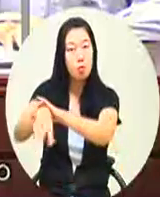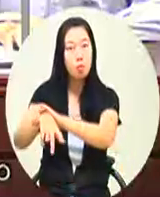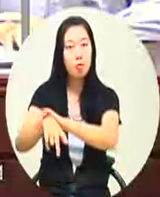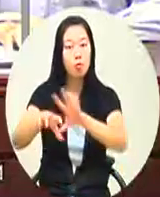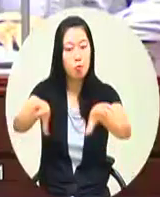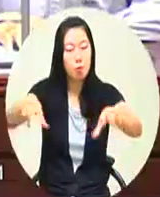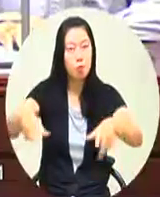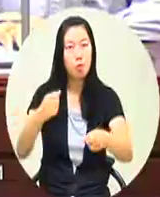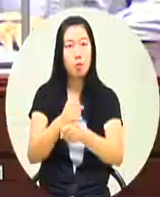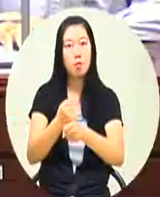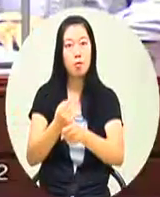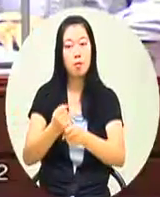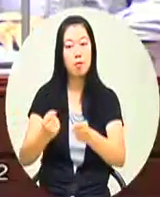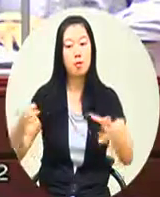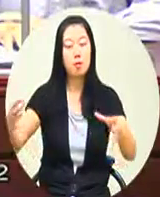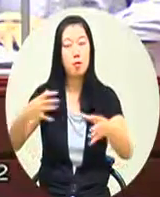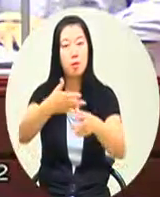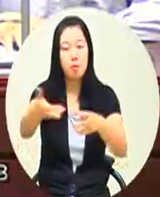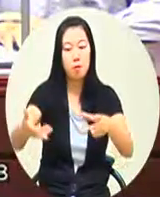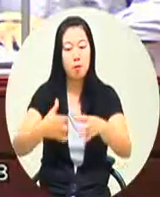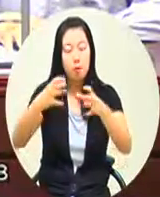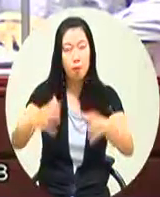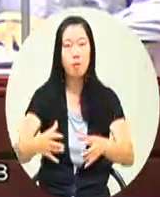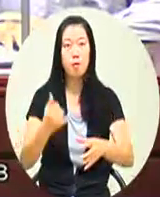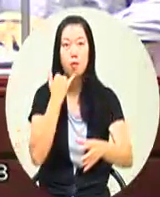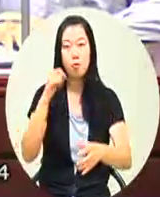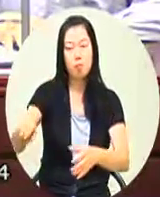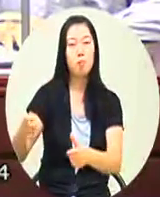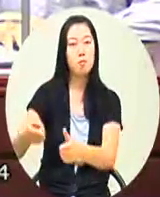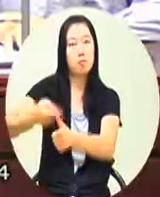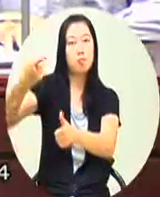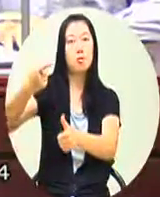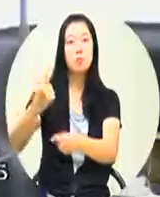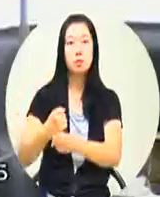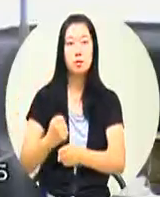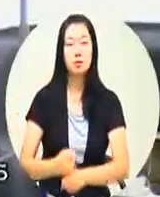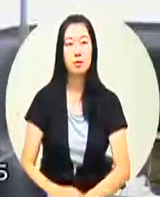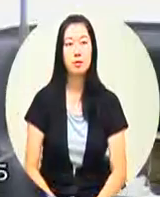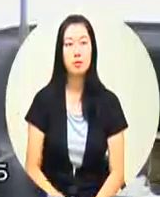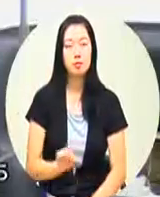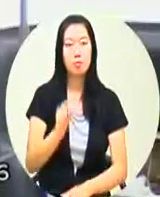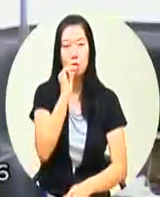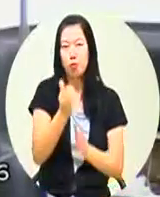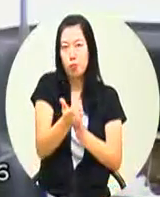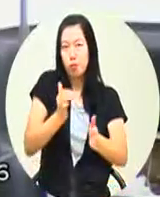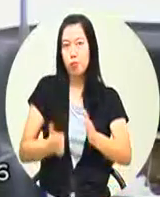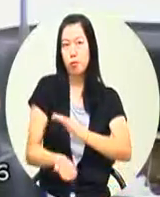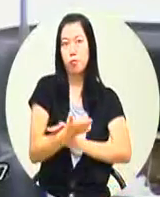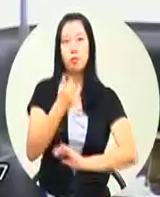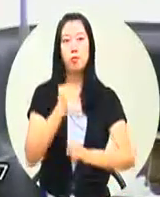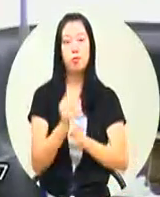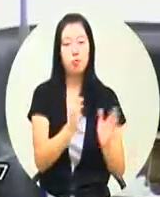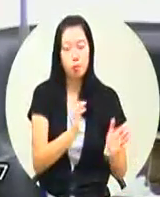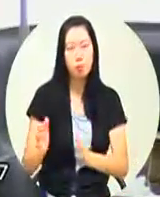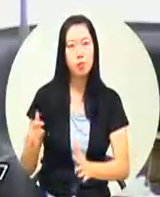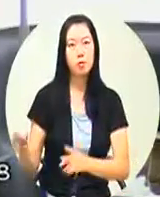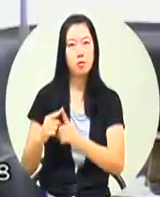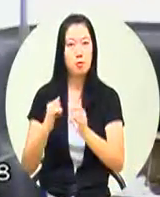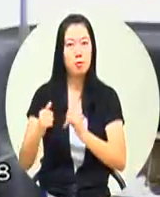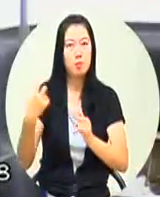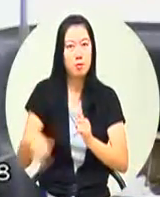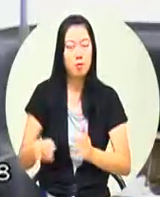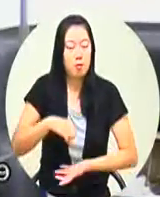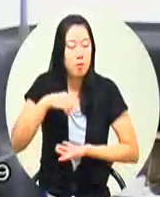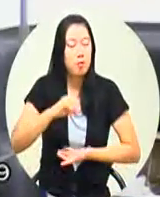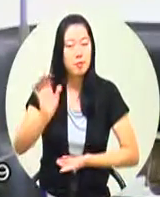间的，这个部分我们还是会比较优先来处理。 我是刚刚提出做准备啦，不要让市民再饱受淹水的